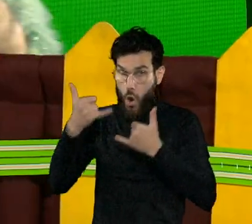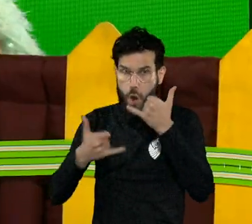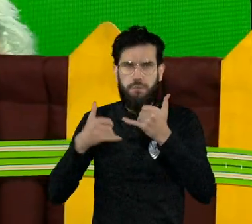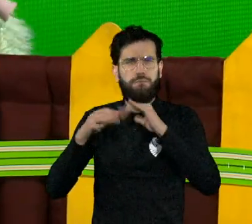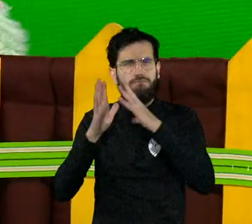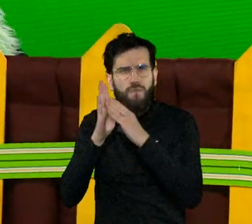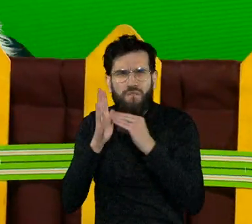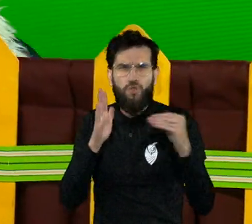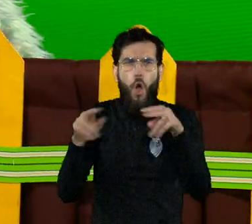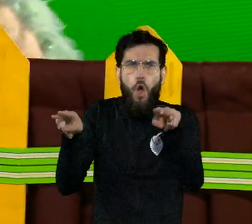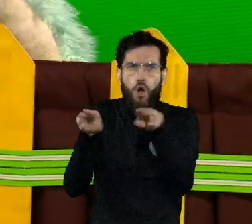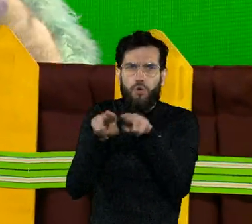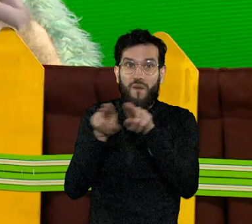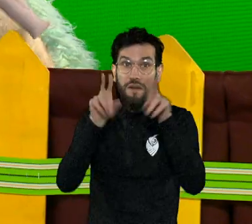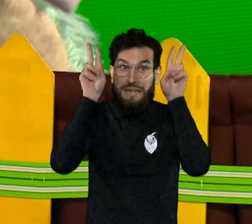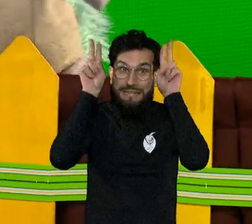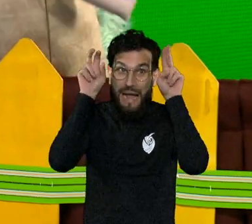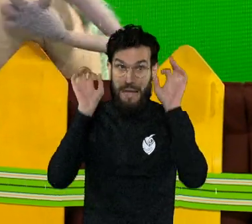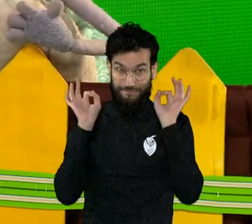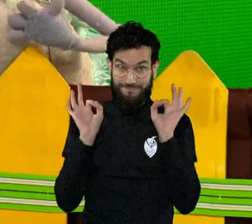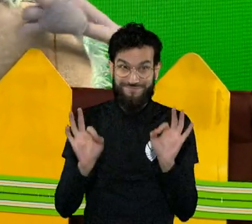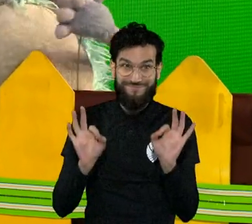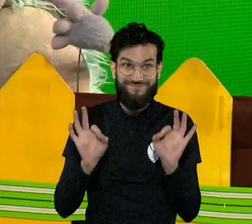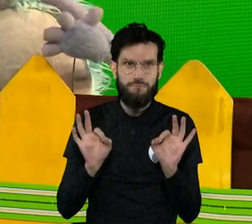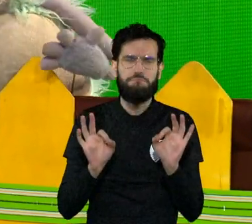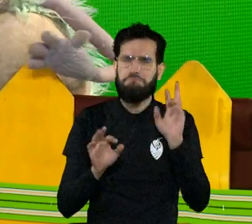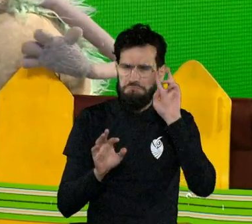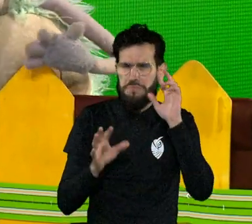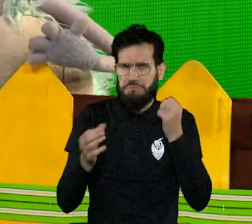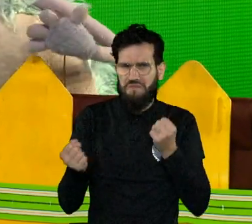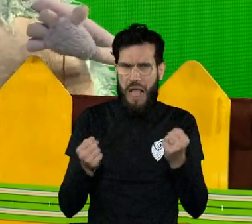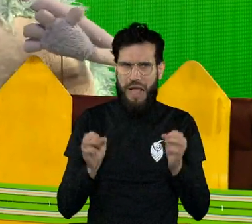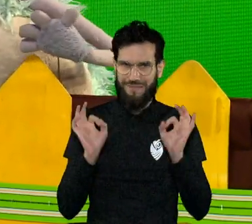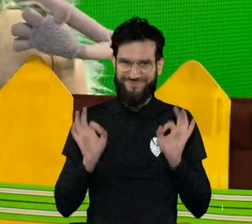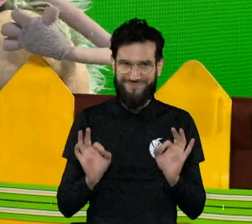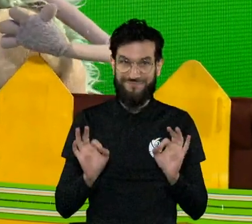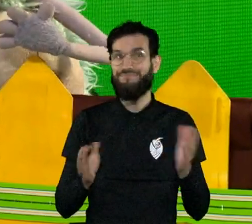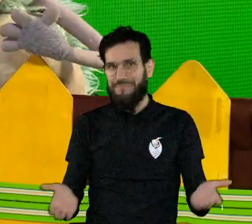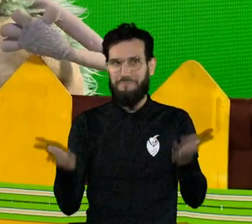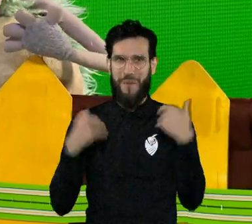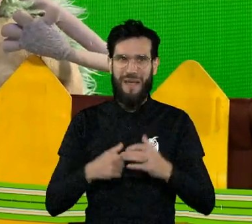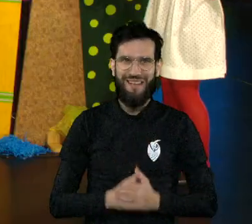všetko, čo bude robiť zajačík, dobre? Myslím, že to zvládneme. Mm-hmm. Poďme na to.